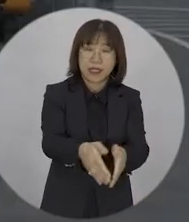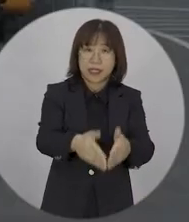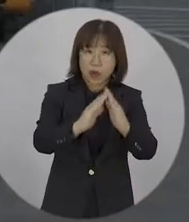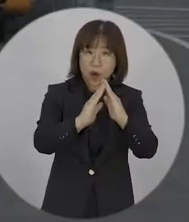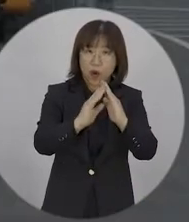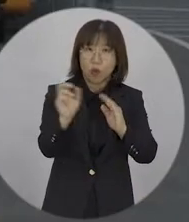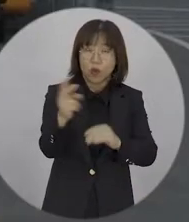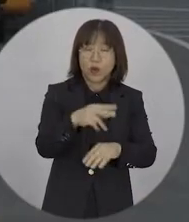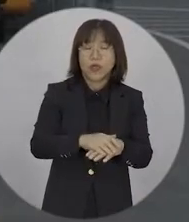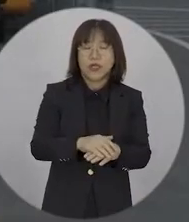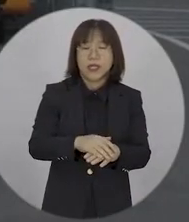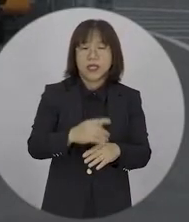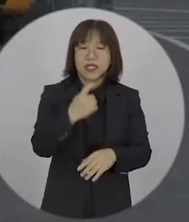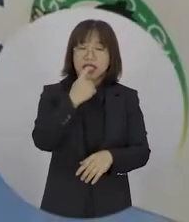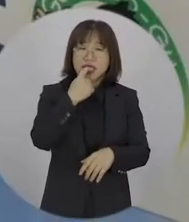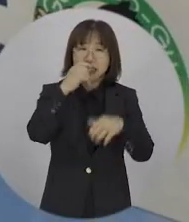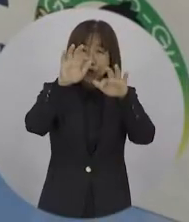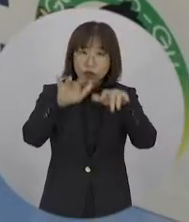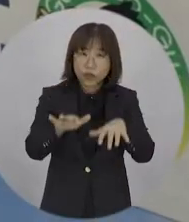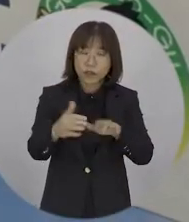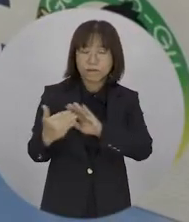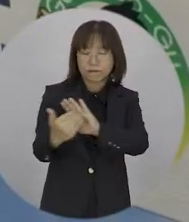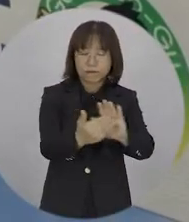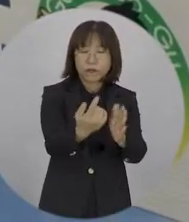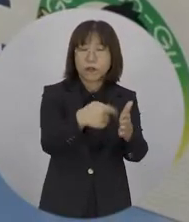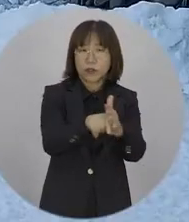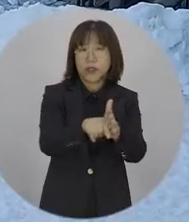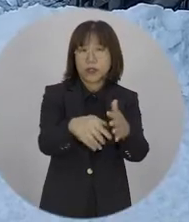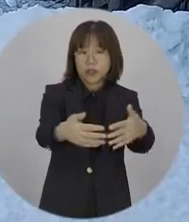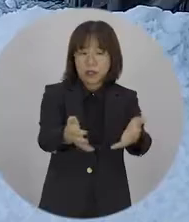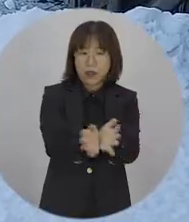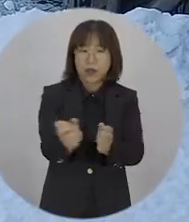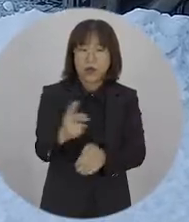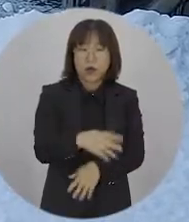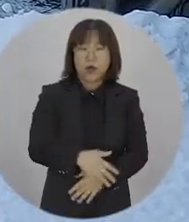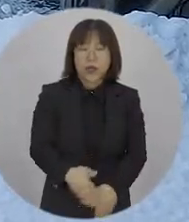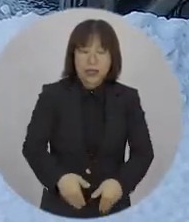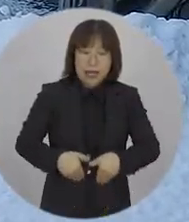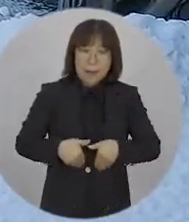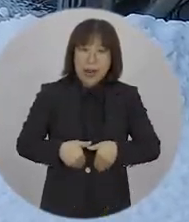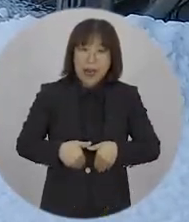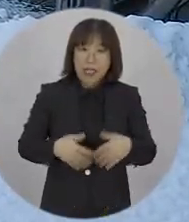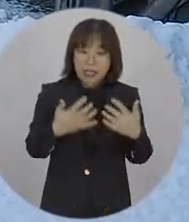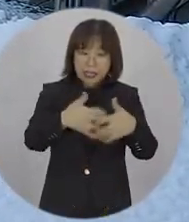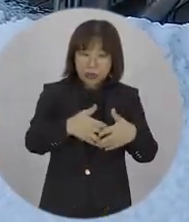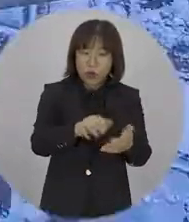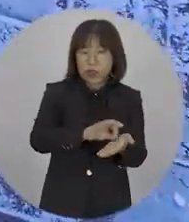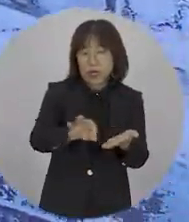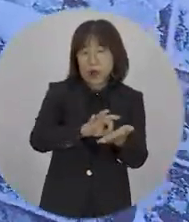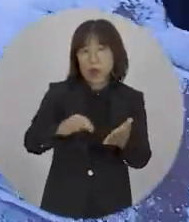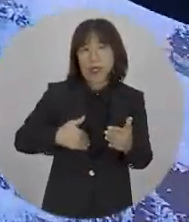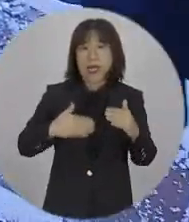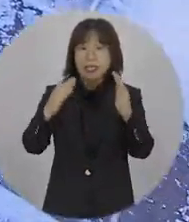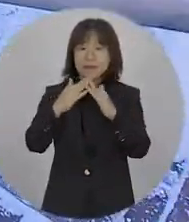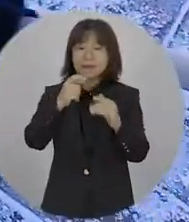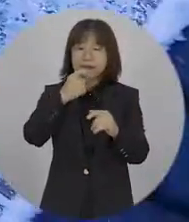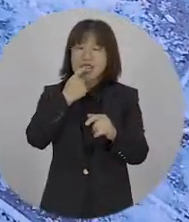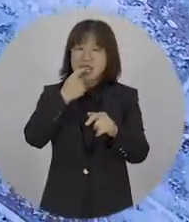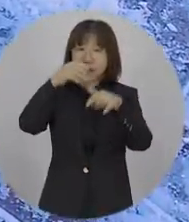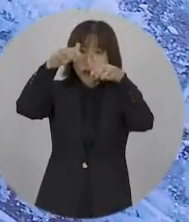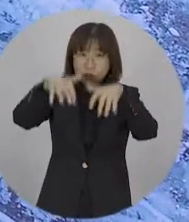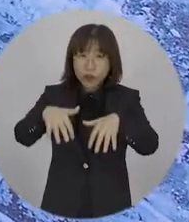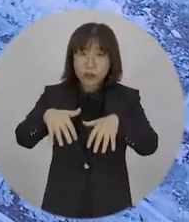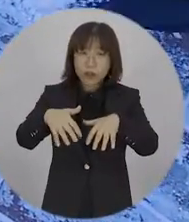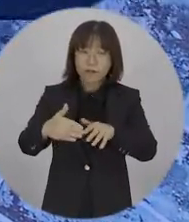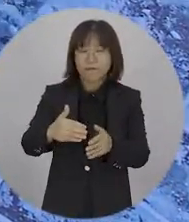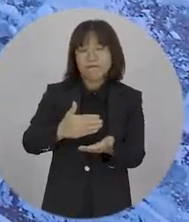마곡지구에 추가로 설치할 계획입니다 이밖에도 난방기기 사용법 폭설 심해 집 앞 내 점포 눈치우기